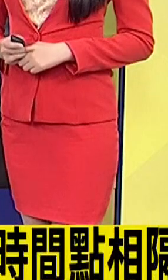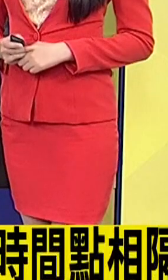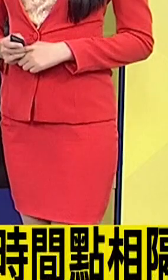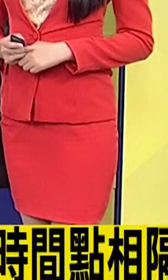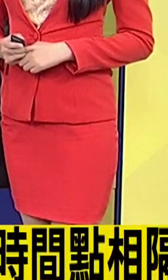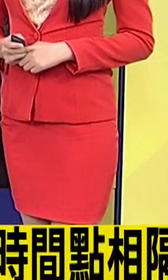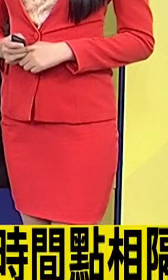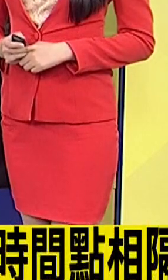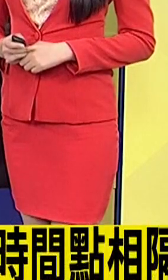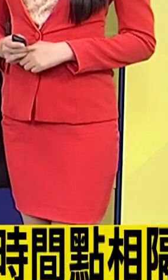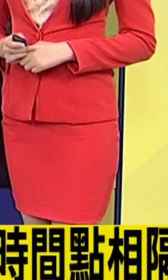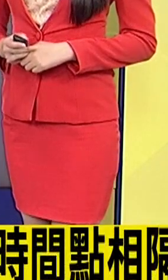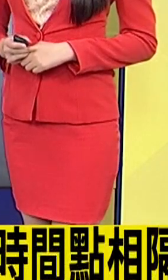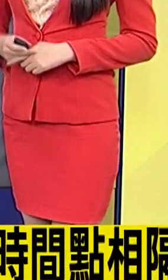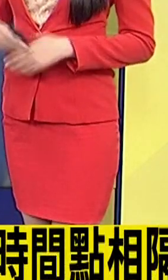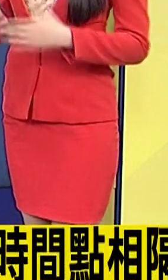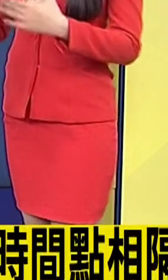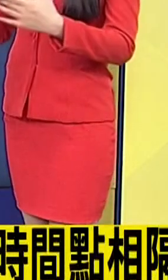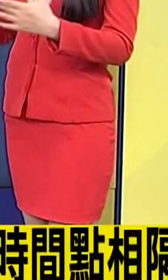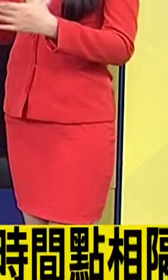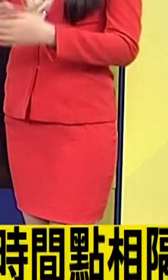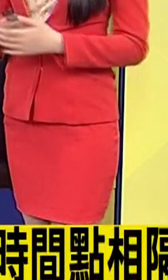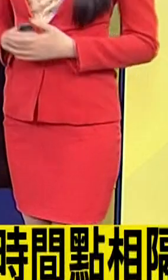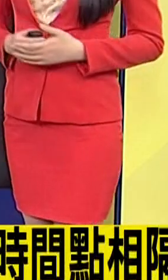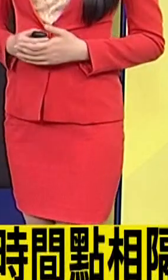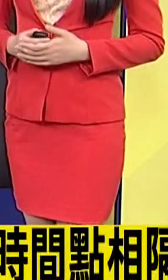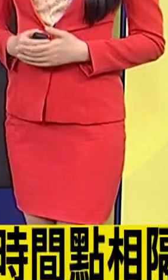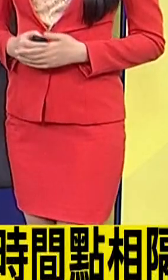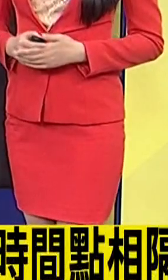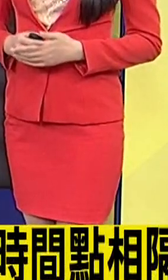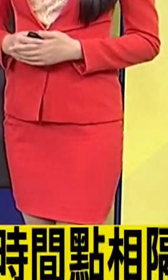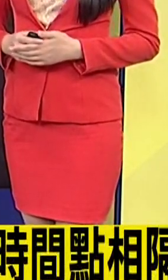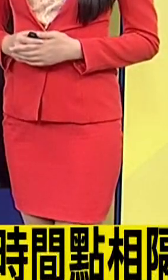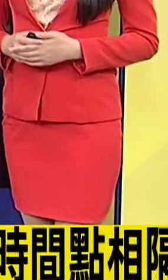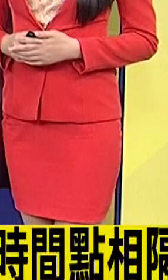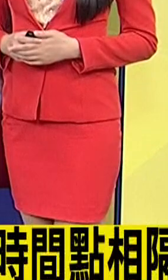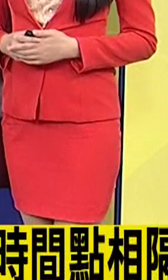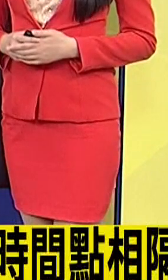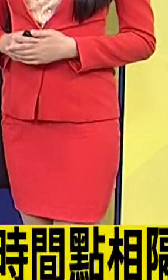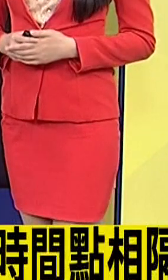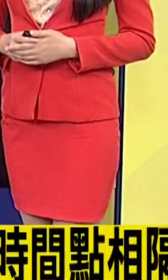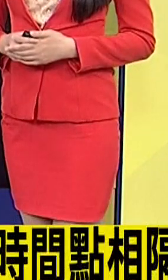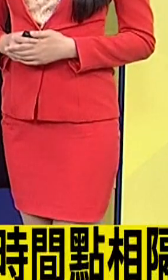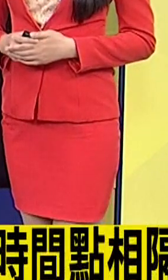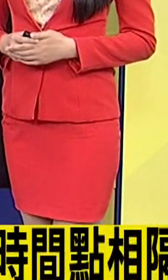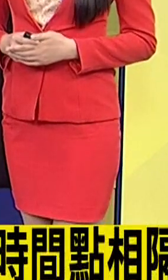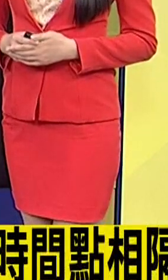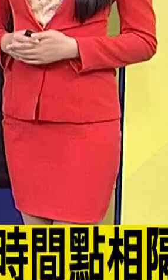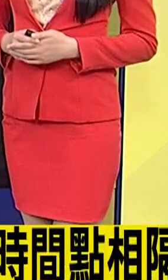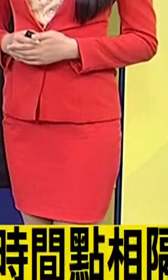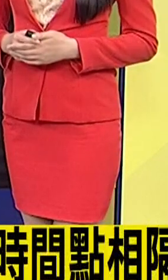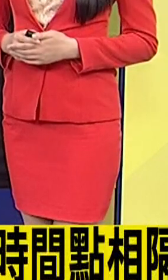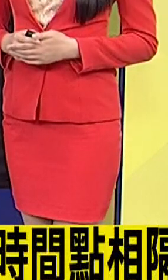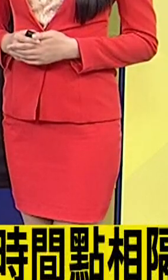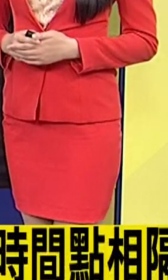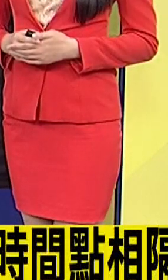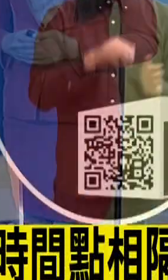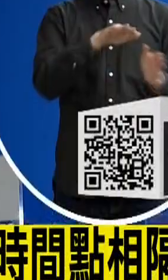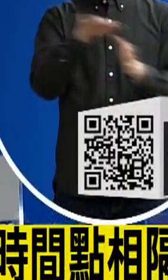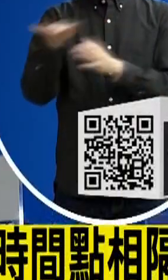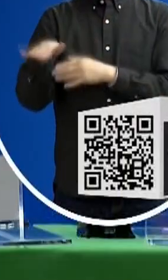曾经到南部来游玩，不过因为时间点相隔比较久了，目前相关的疫调都还在持续的进行当